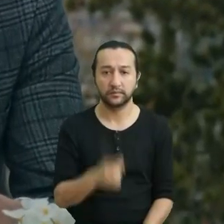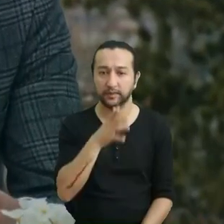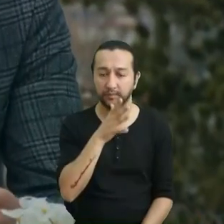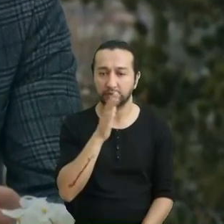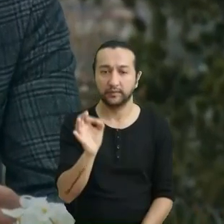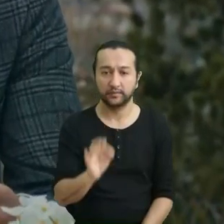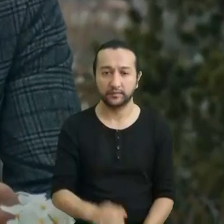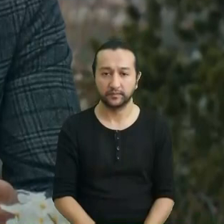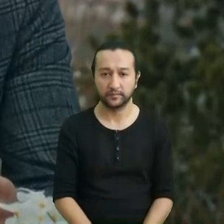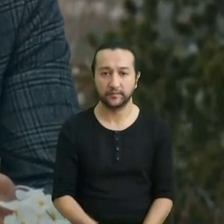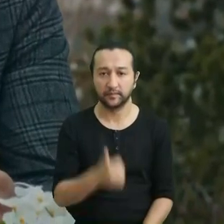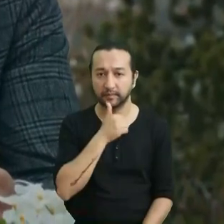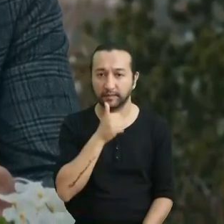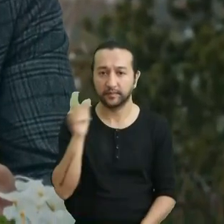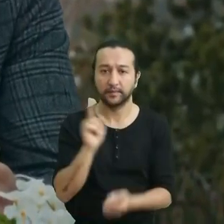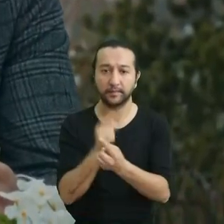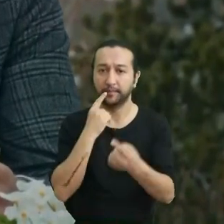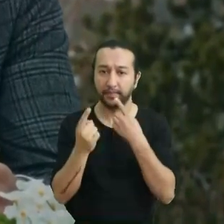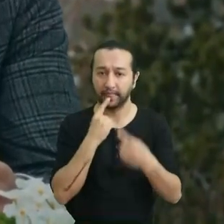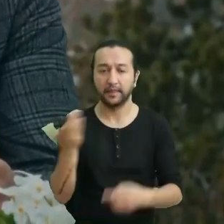Biliyoruz. Babamla konuştuk.